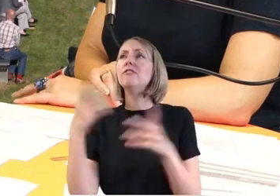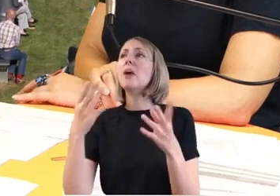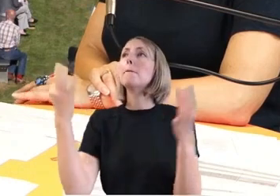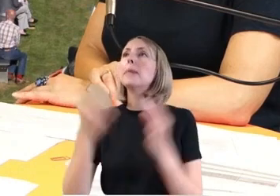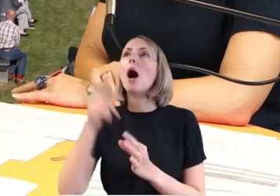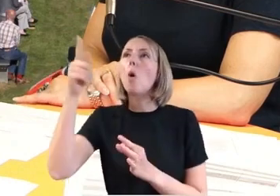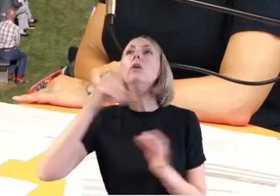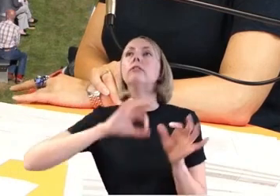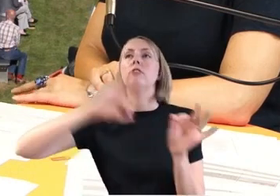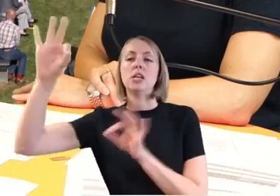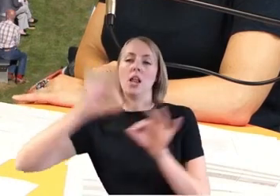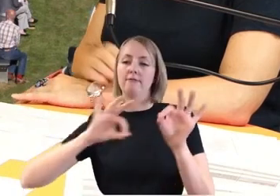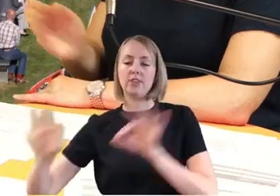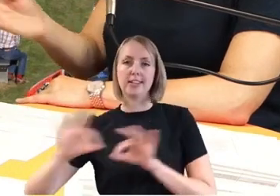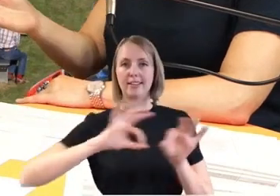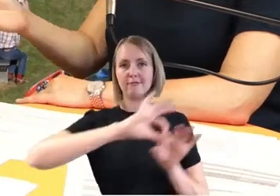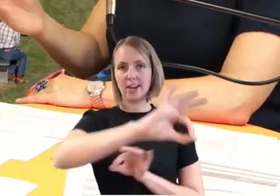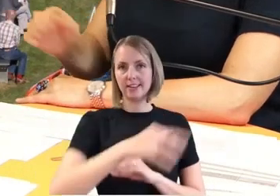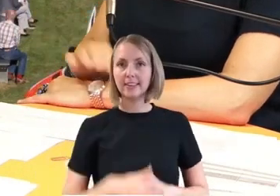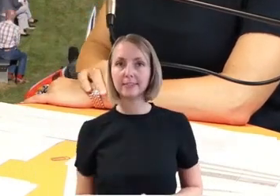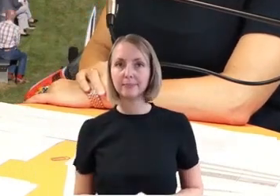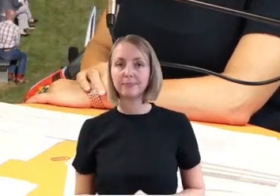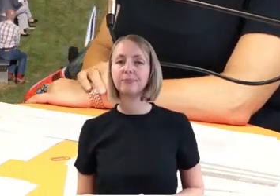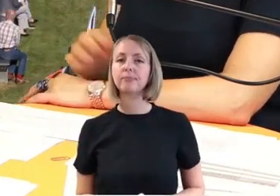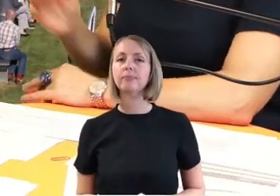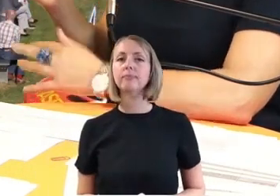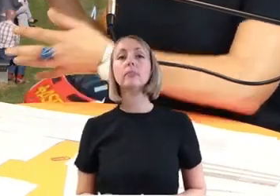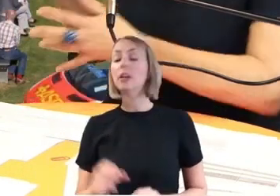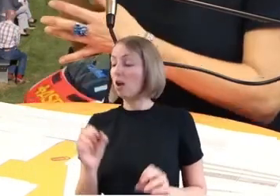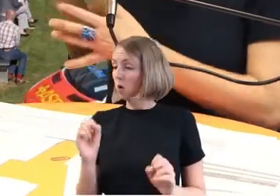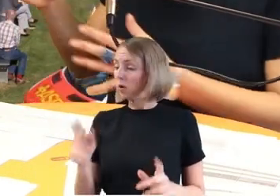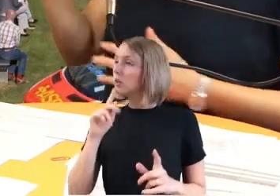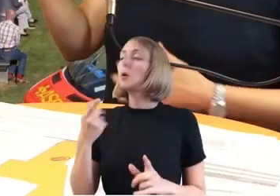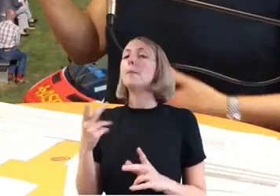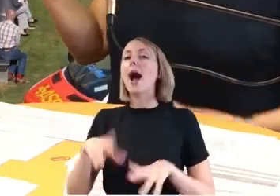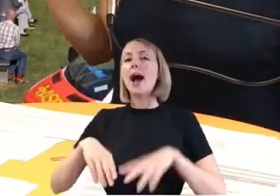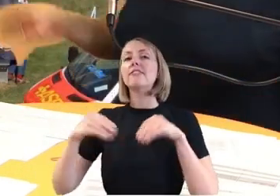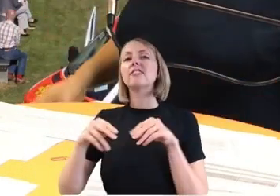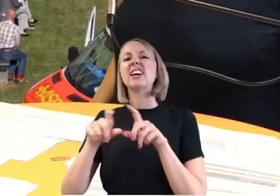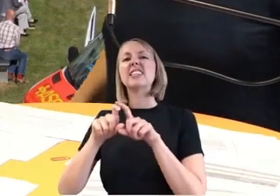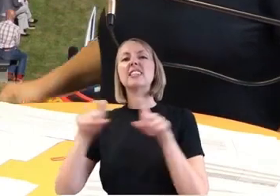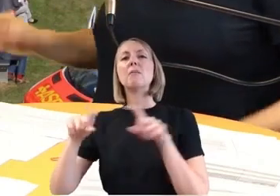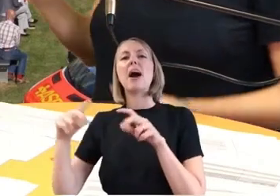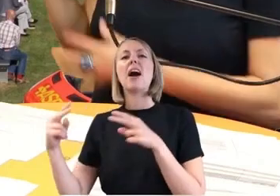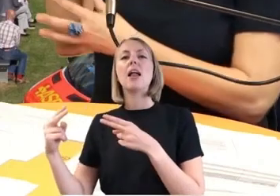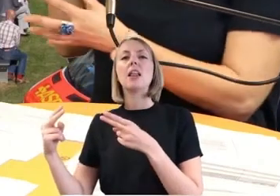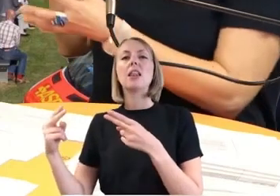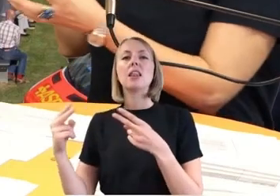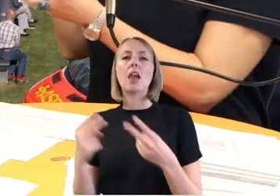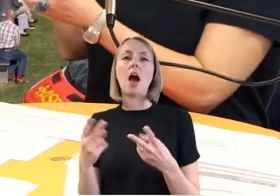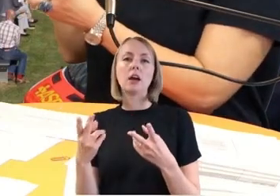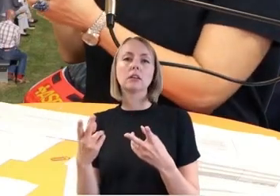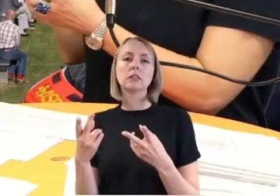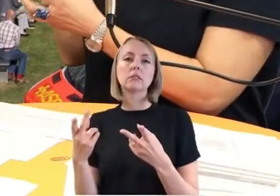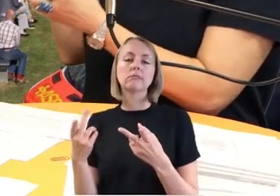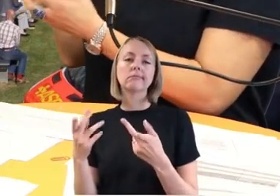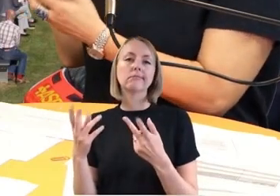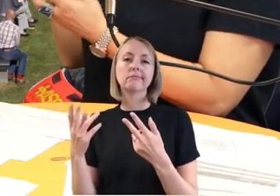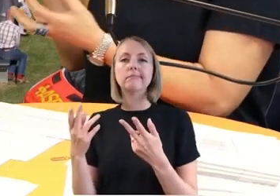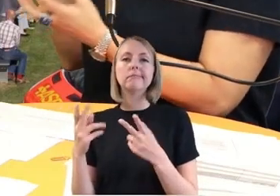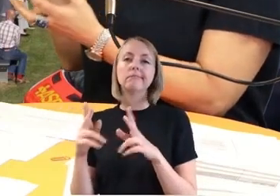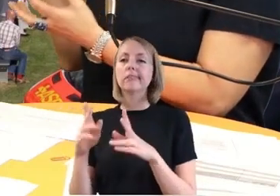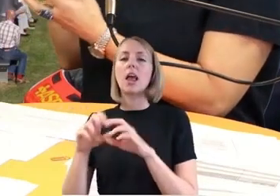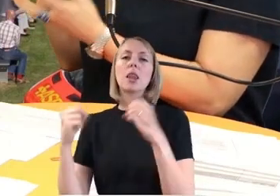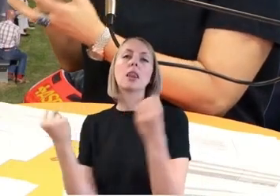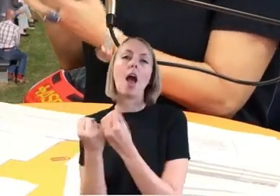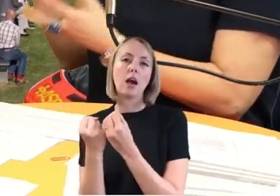ja was lage also fangen wir doch mit dem lage management an weil das ist ja quasi das da sind sich jäger und